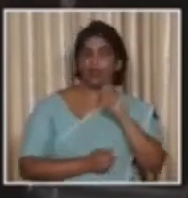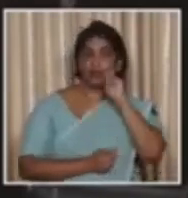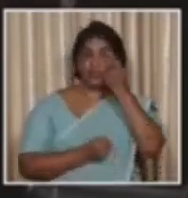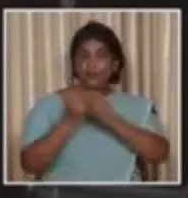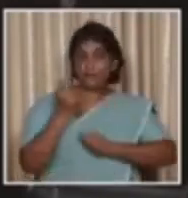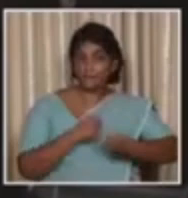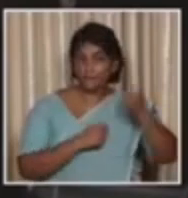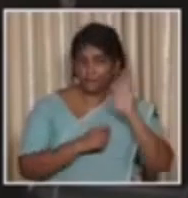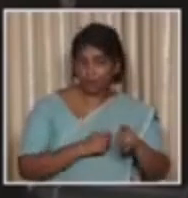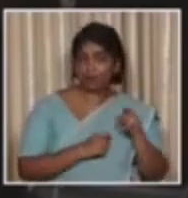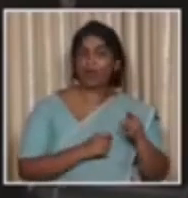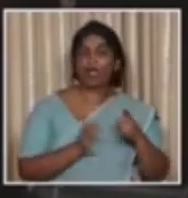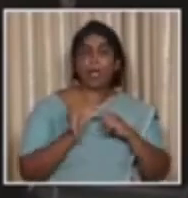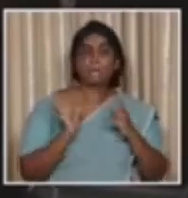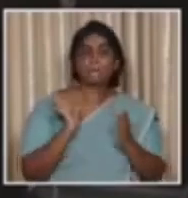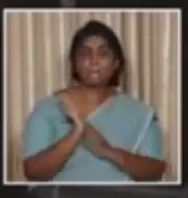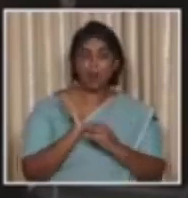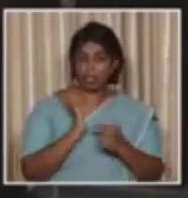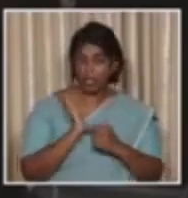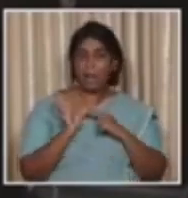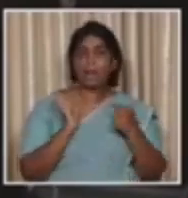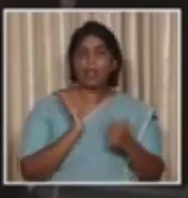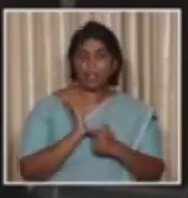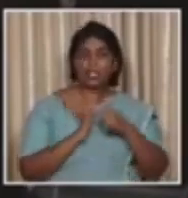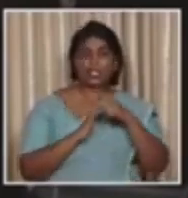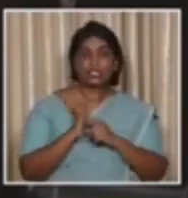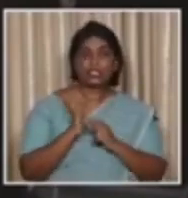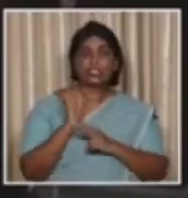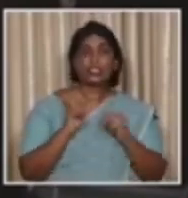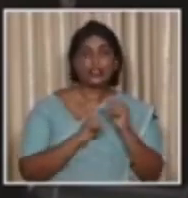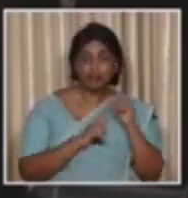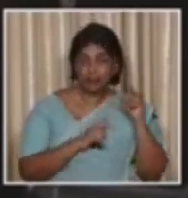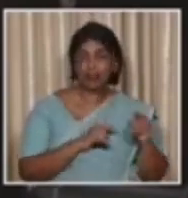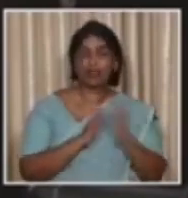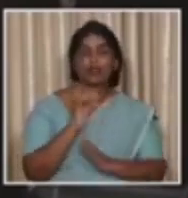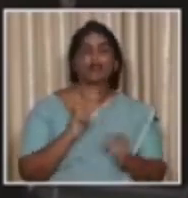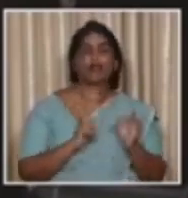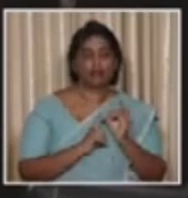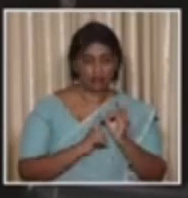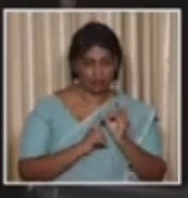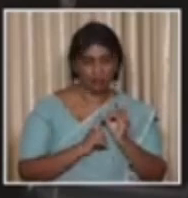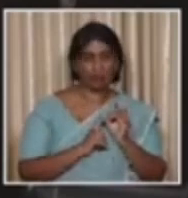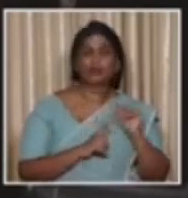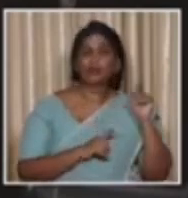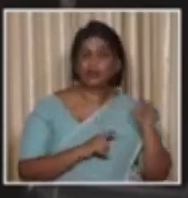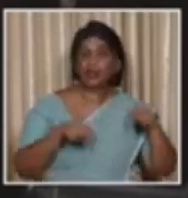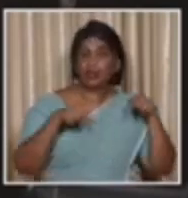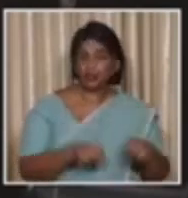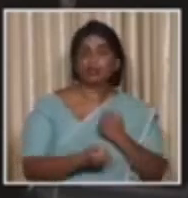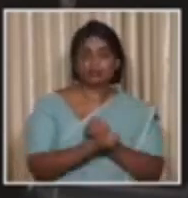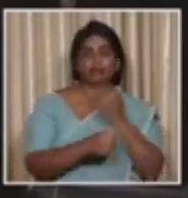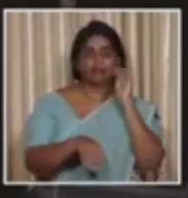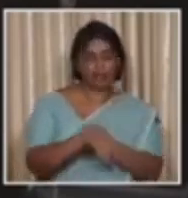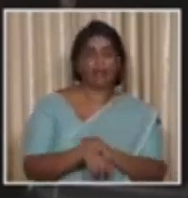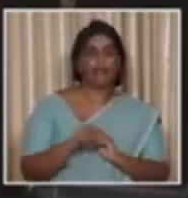වෙළඳාම කරලා තියෙන්නේ අම්බලන්තොට ප්‍රාදේශීය සභාවේ ජනතා විමුක්ති පෙරමුණේ මන්ත්‍රීතුමා. ඒ මන්ත්‍රීතුමා දැනට අත්අඩංගුවට